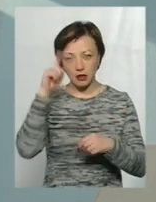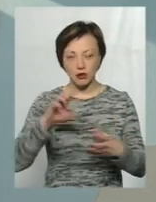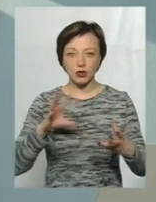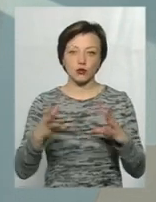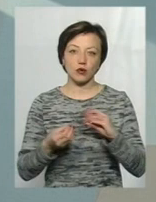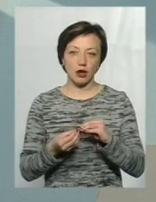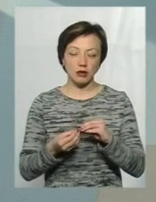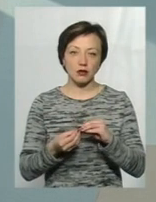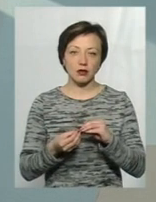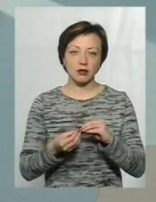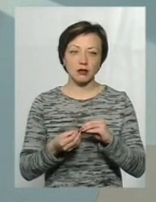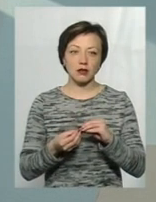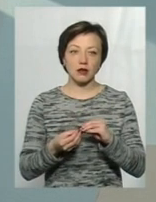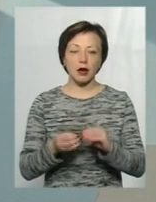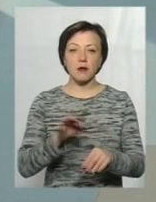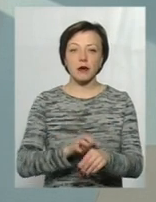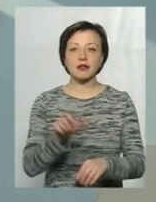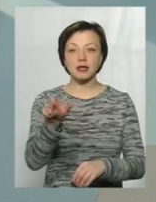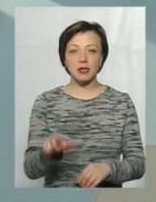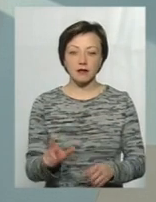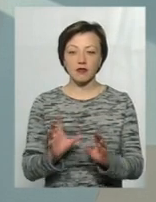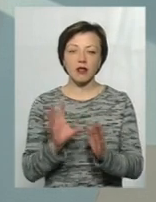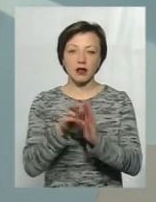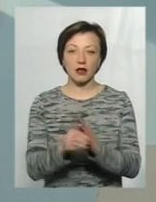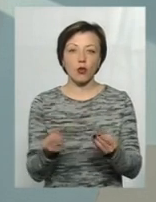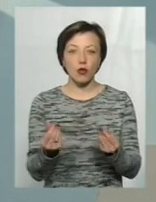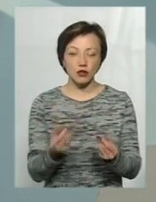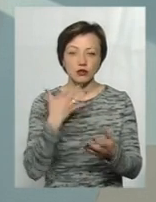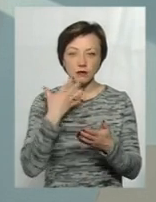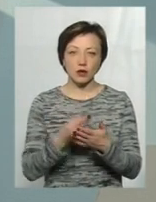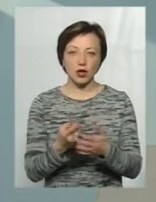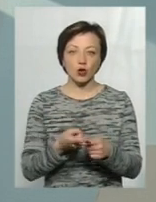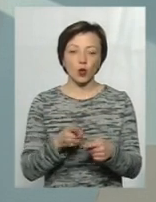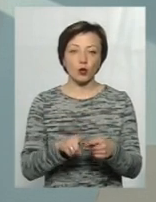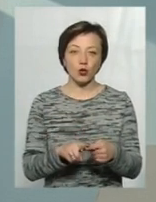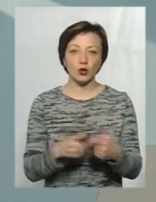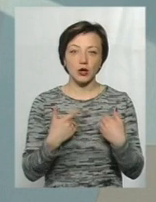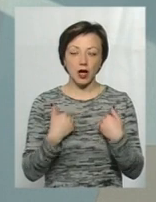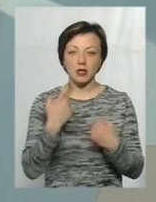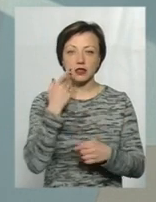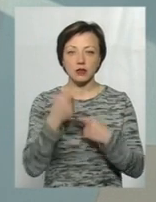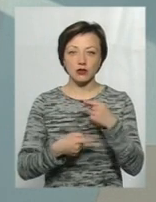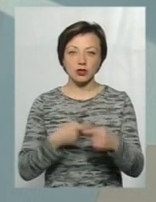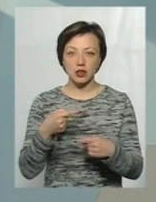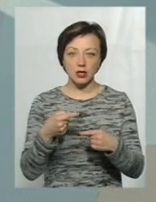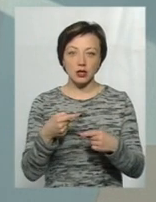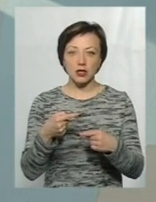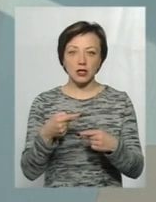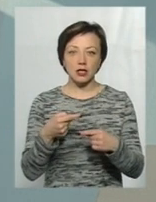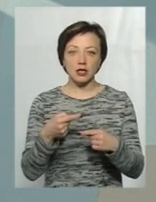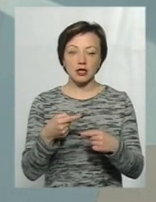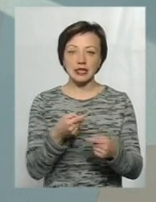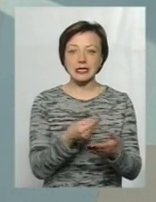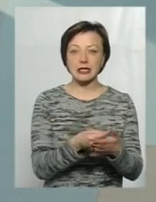за... Тому що пацієнтка все-таки вкладає кошти свої, і тому я завжди хочу, щоб ціна